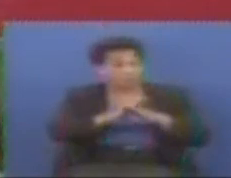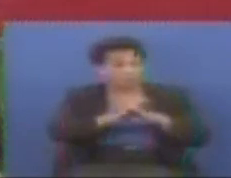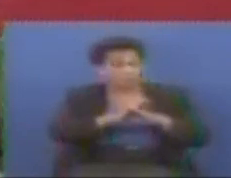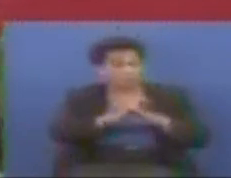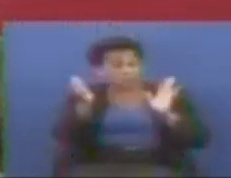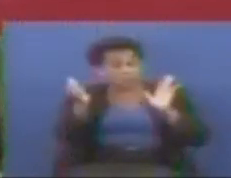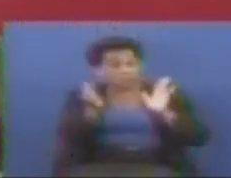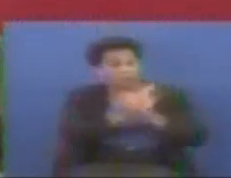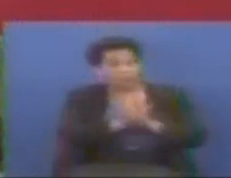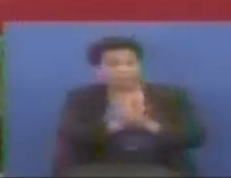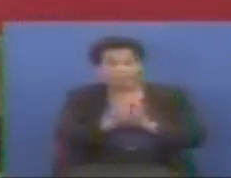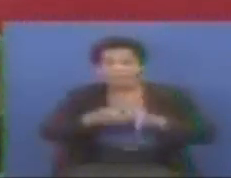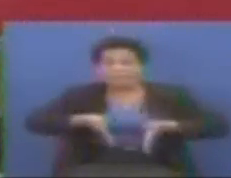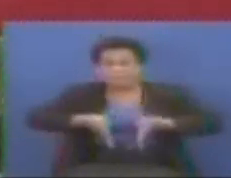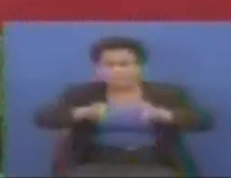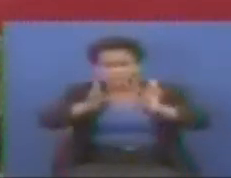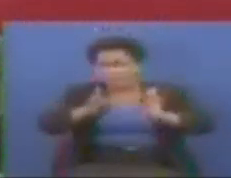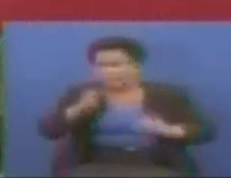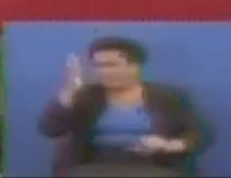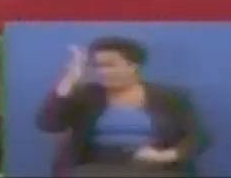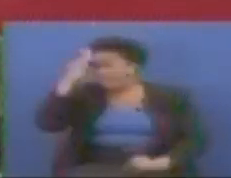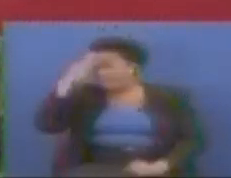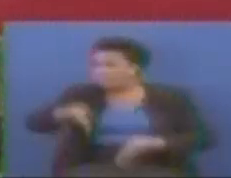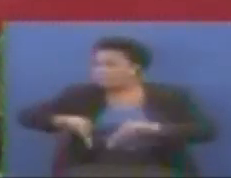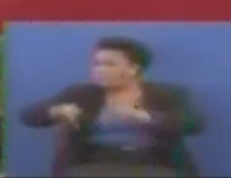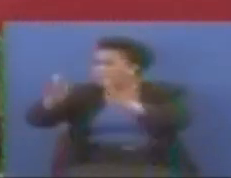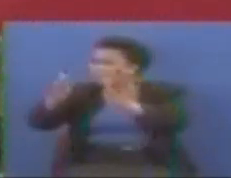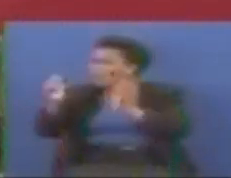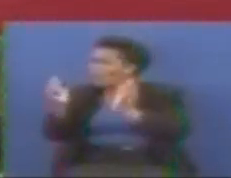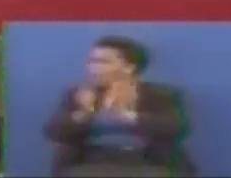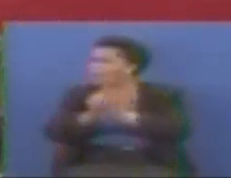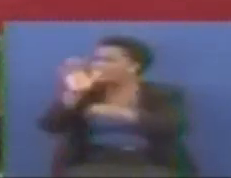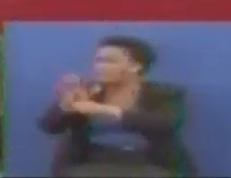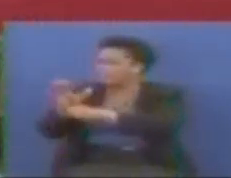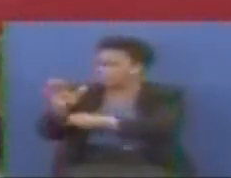tumejipanga kupunguza ajali kwa 35%.